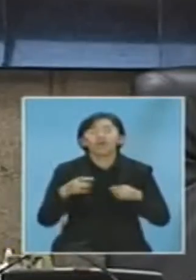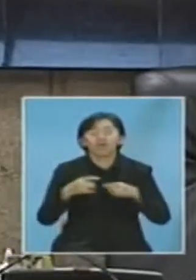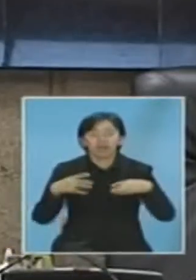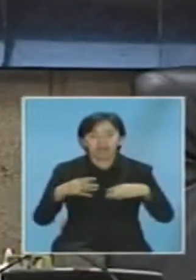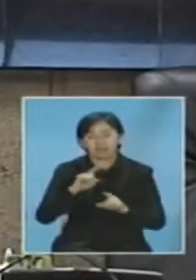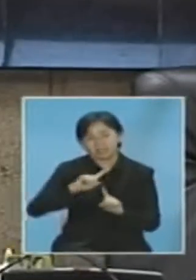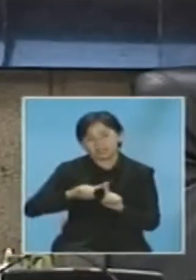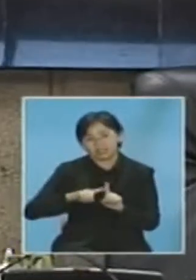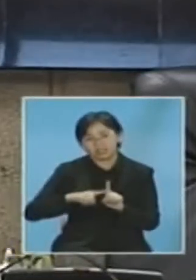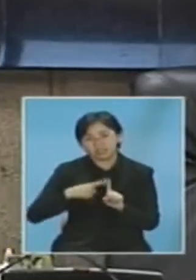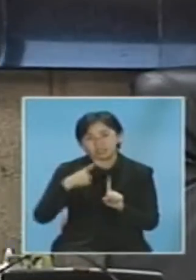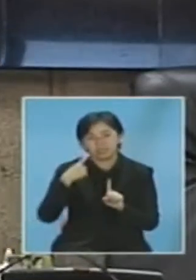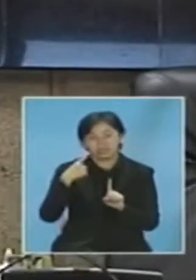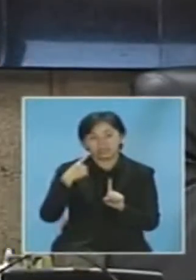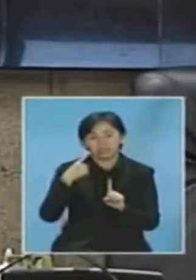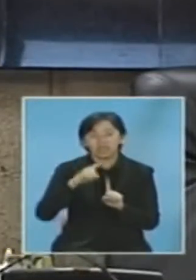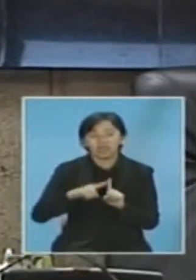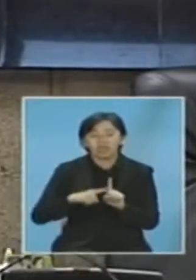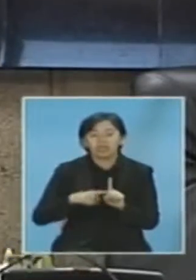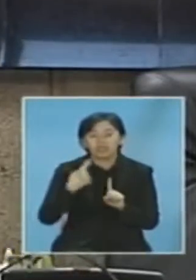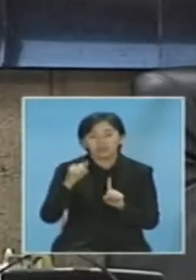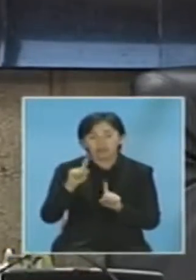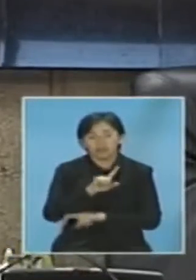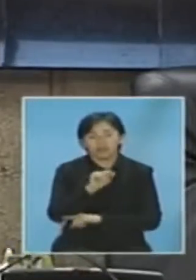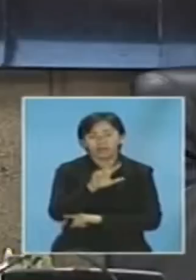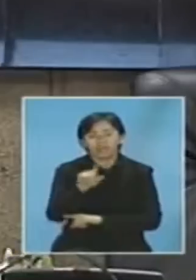เมื่อวันที่25ถึง27พฤศจิกายน